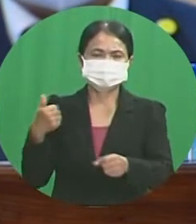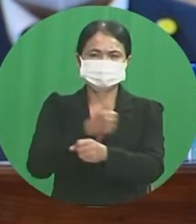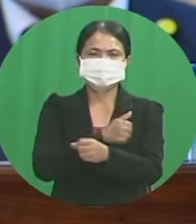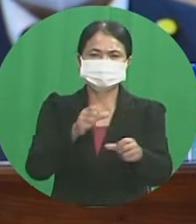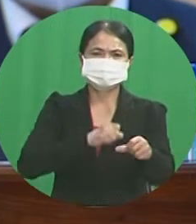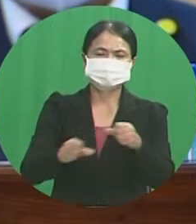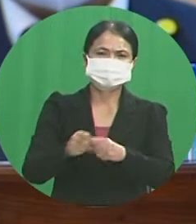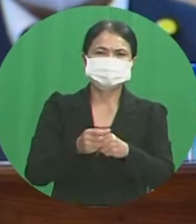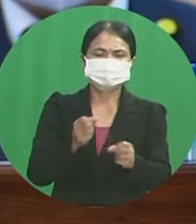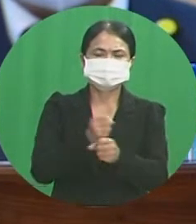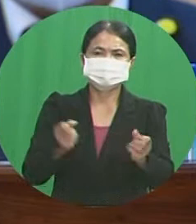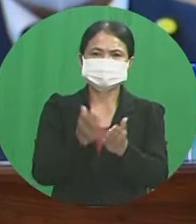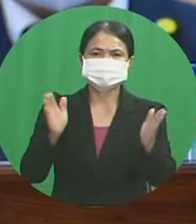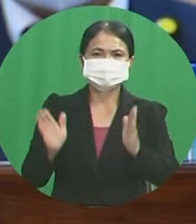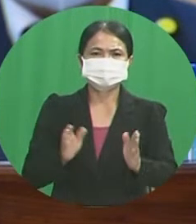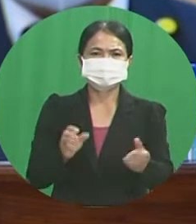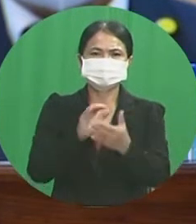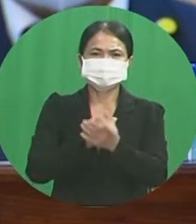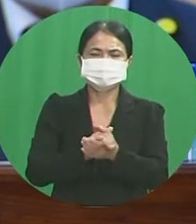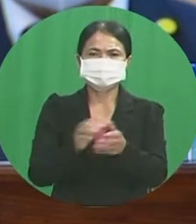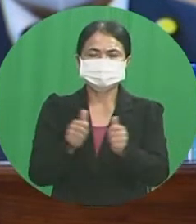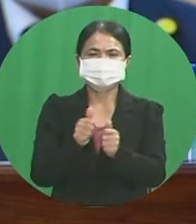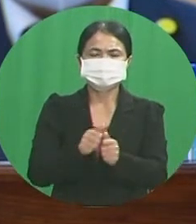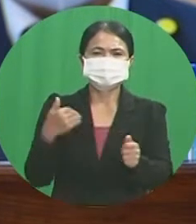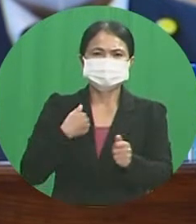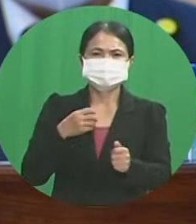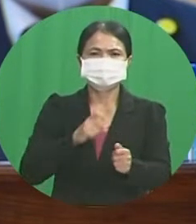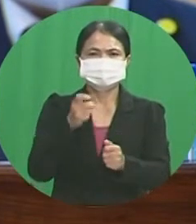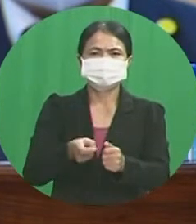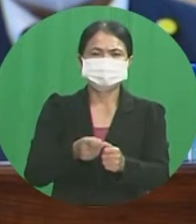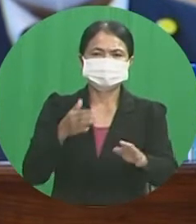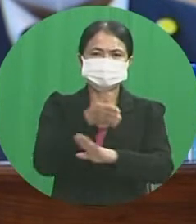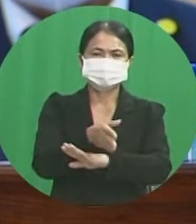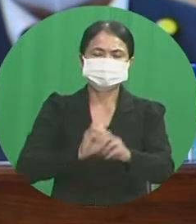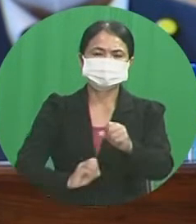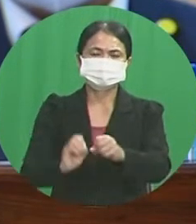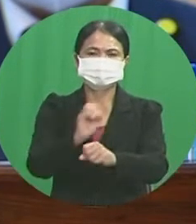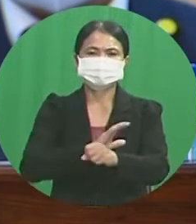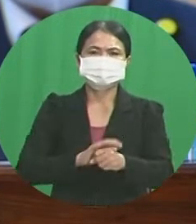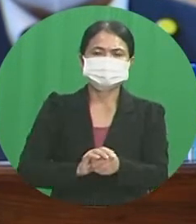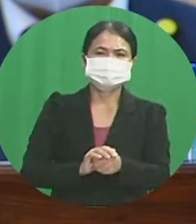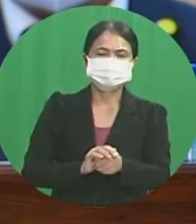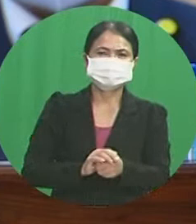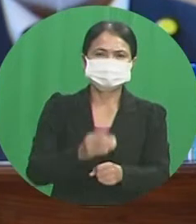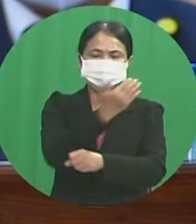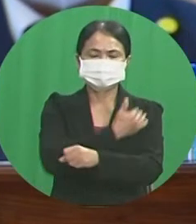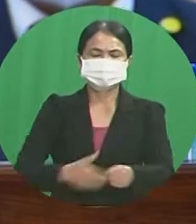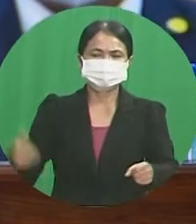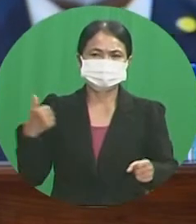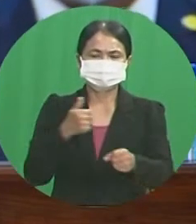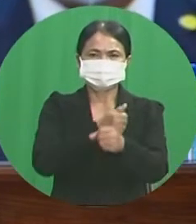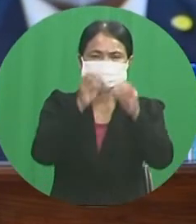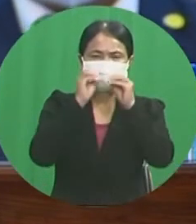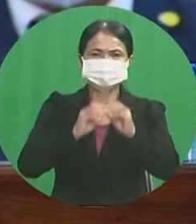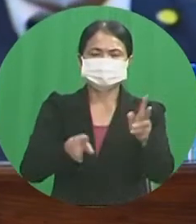ថាធ្វើយ៉ាងណារៀបចំអាពាហ៍ពិពាហ៍ឲ្យកុំអោយមានអ្នកស្លាប់ឬអ្នកឆ្លងជំងឺ COVID-19សម្តេចតេជោបានប្រកា